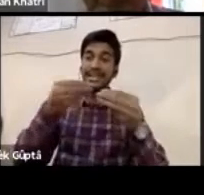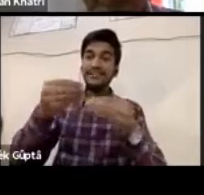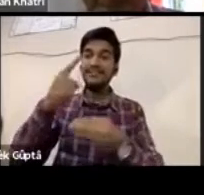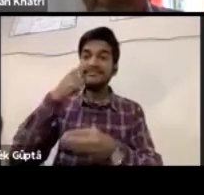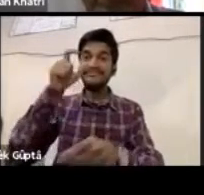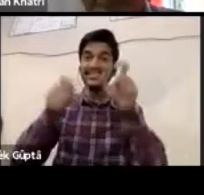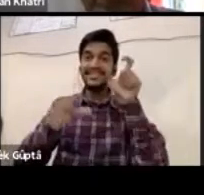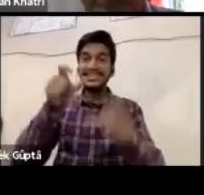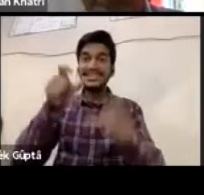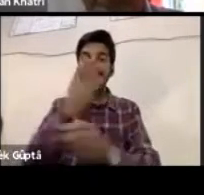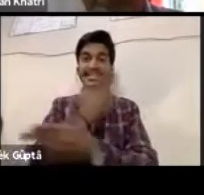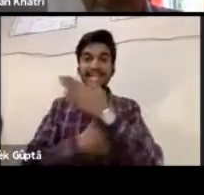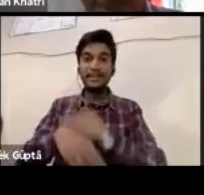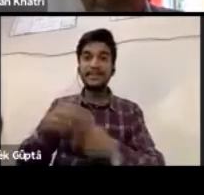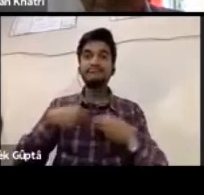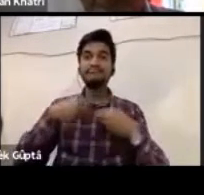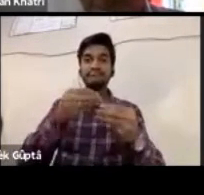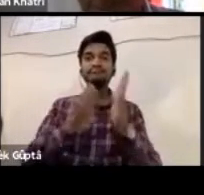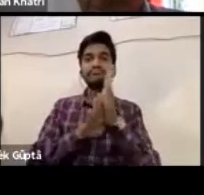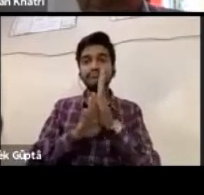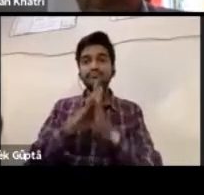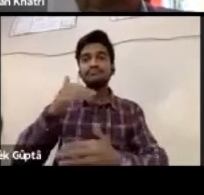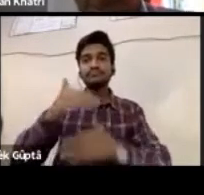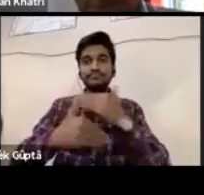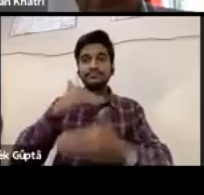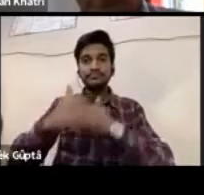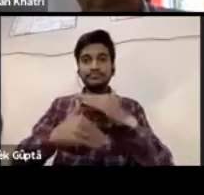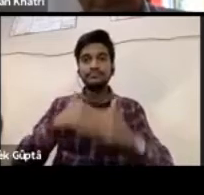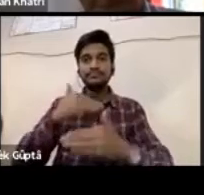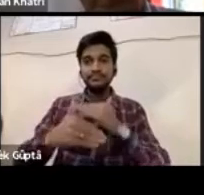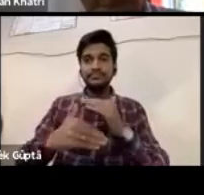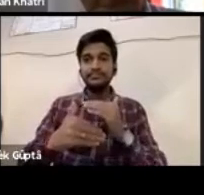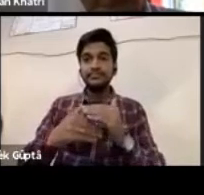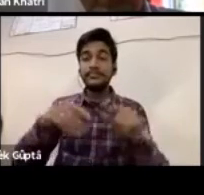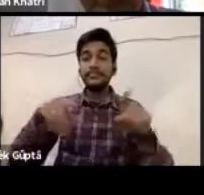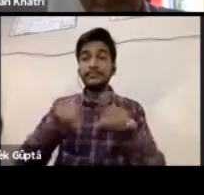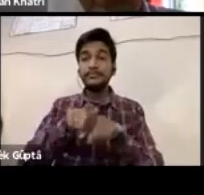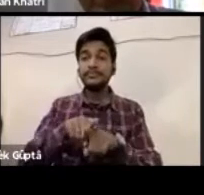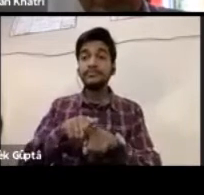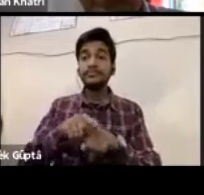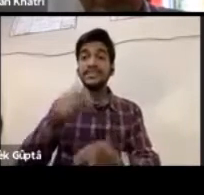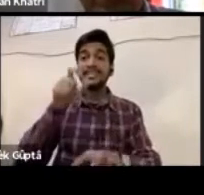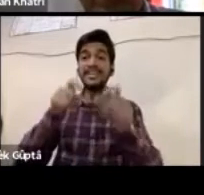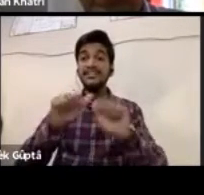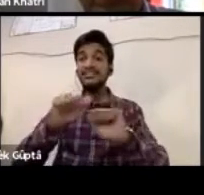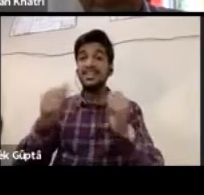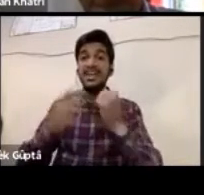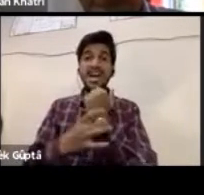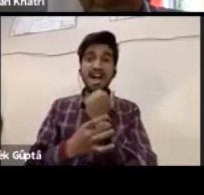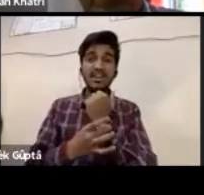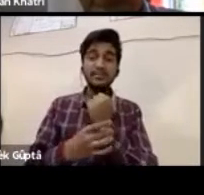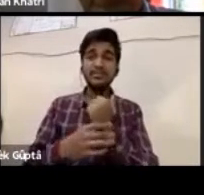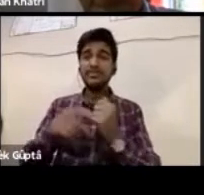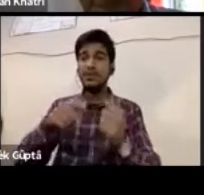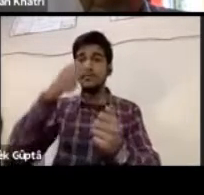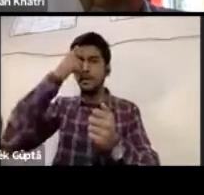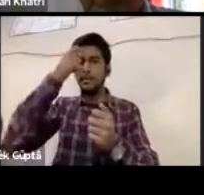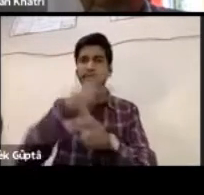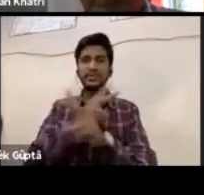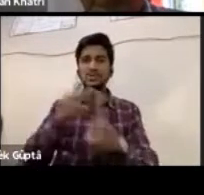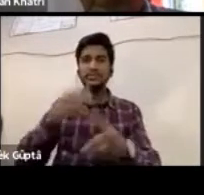काम करना ज्यादा शुरू किया मैंने, और मैंने सेक्सुअल एंड रिप्रोडक्टिव हेल्थ पे ज्यादा फोकस करना शुरू किया.